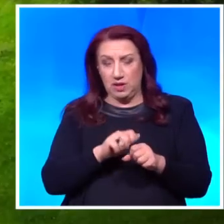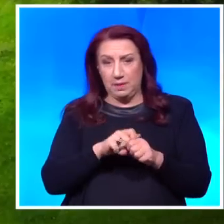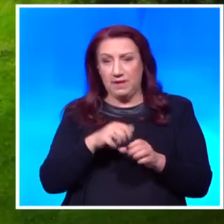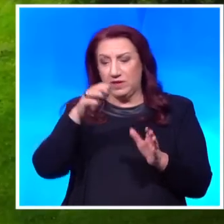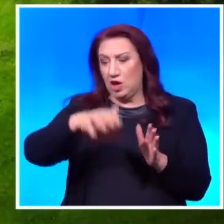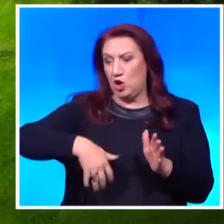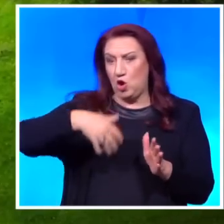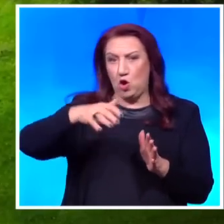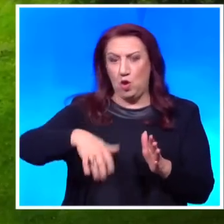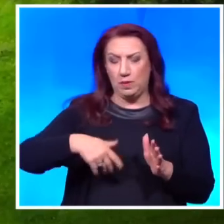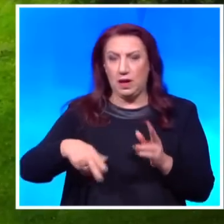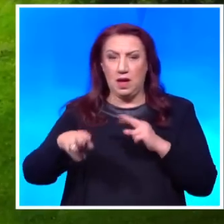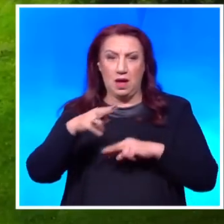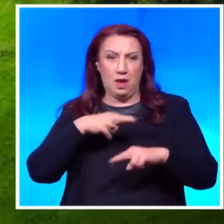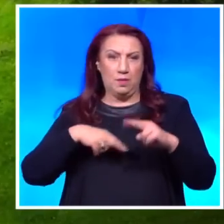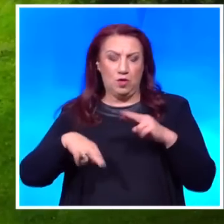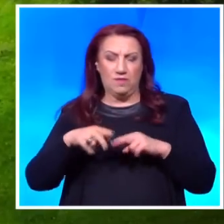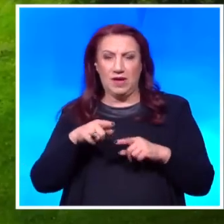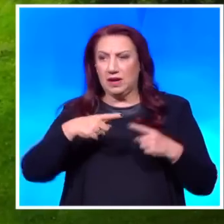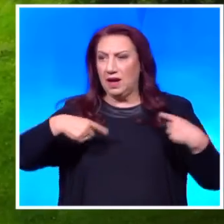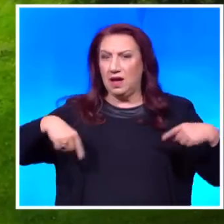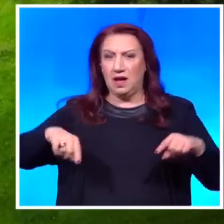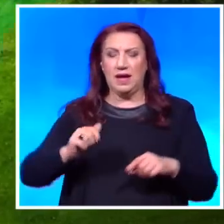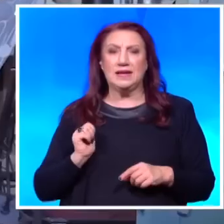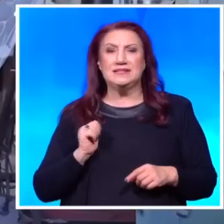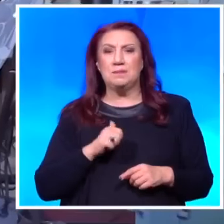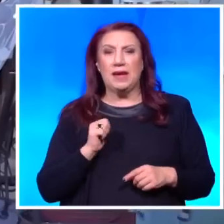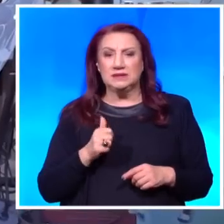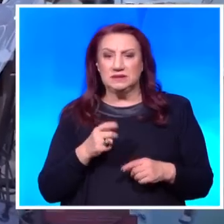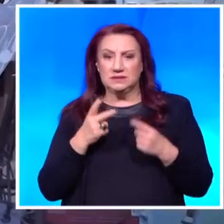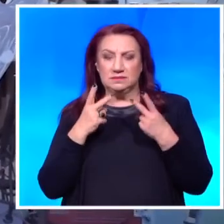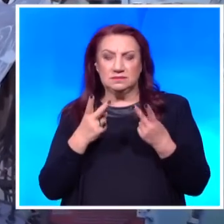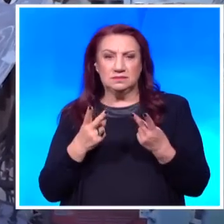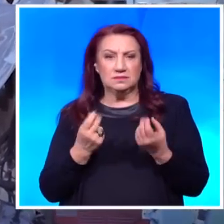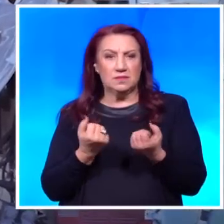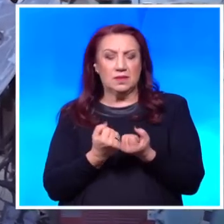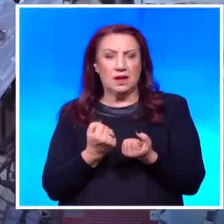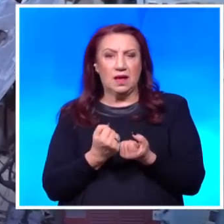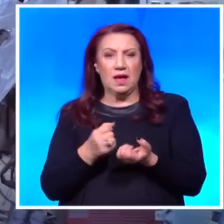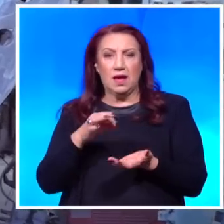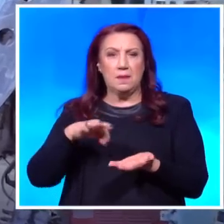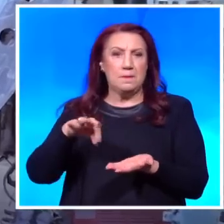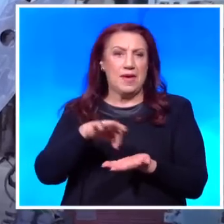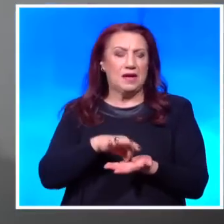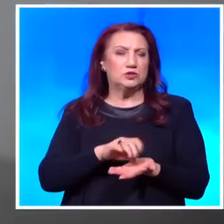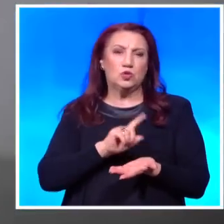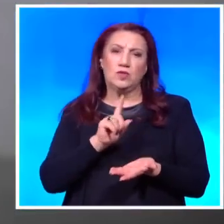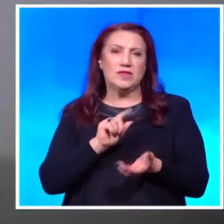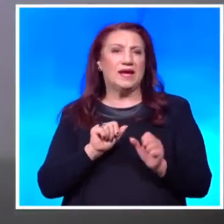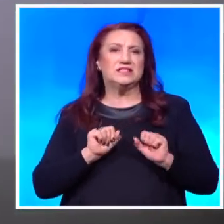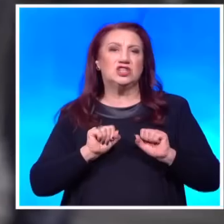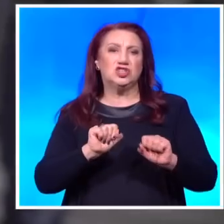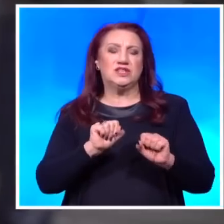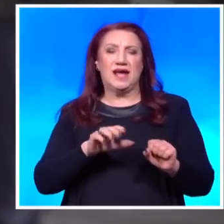желязо. Проверка на регионалната екоинспекция е установила, че теренът не попада в защитените територии според Закона